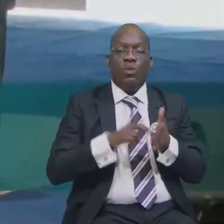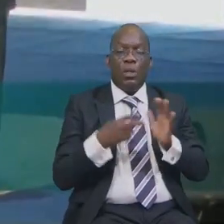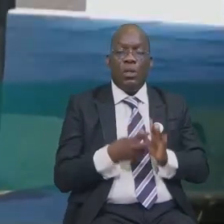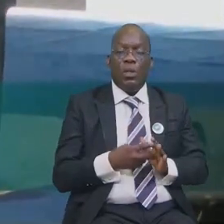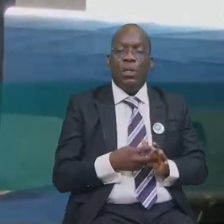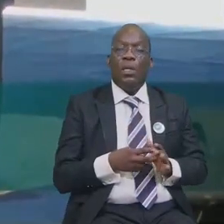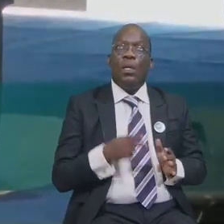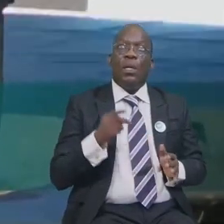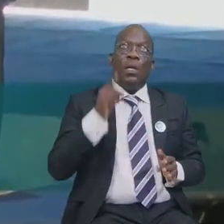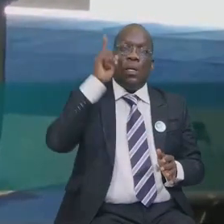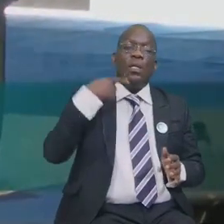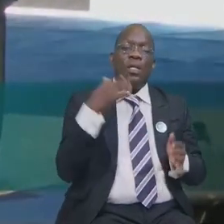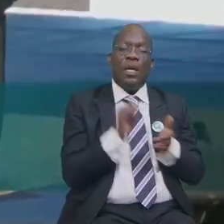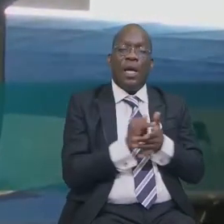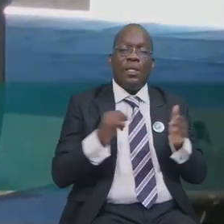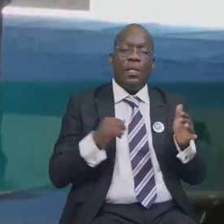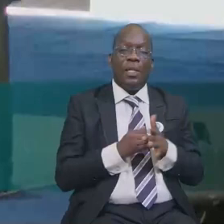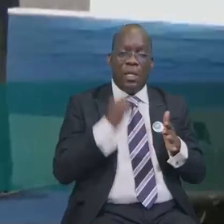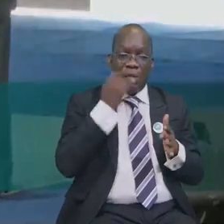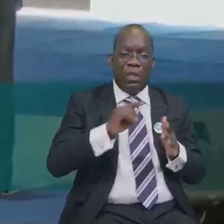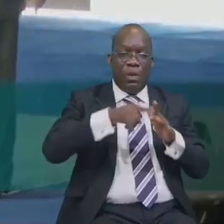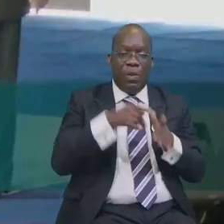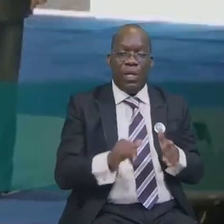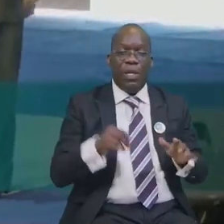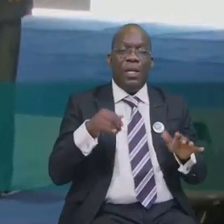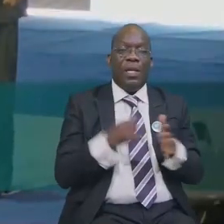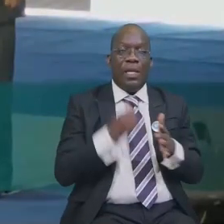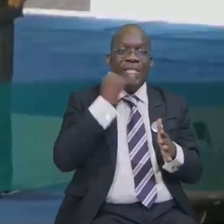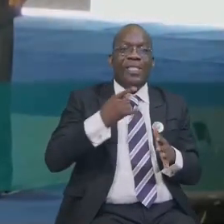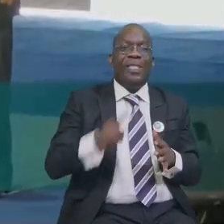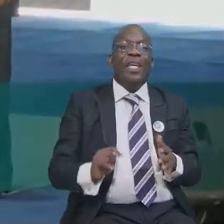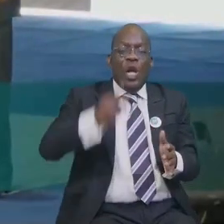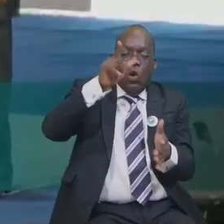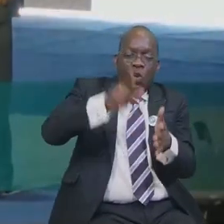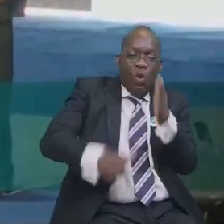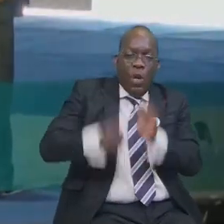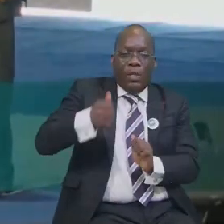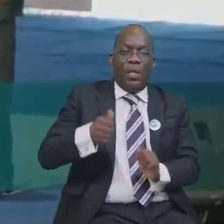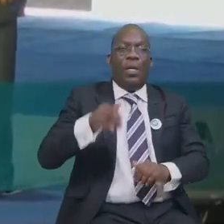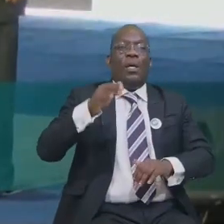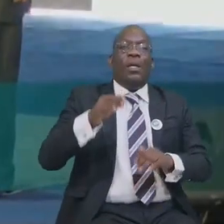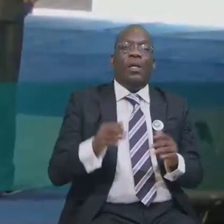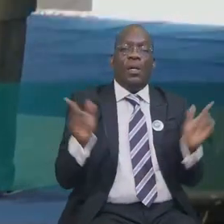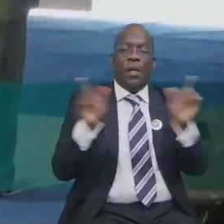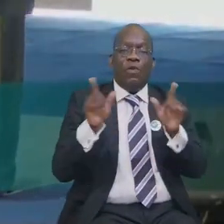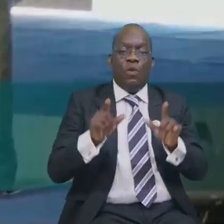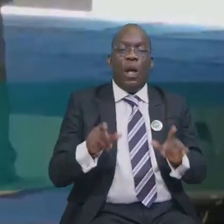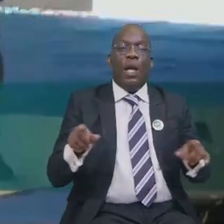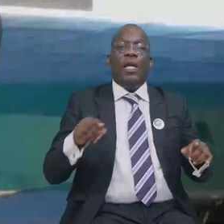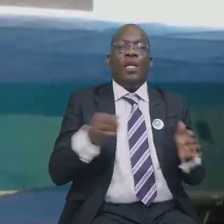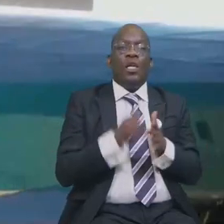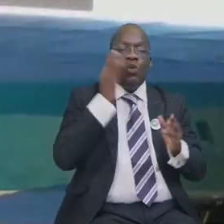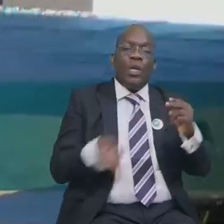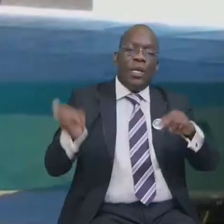même le commencement et le début. Ça va évoluer, ça va prendre de l'ampleur comme la fin